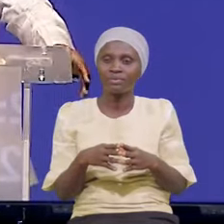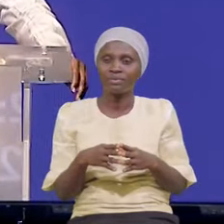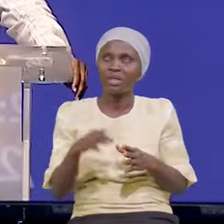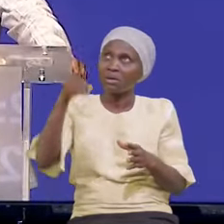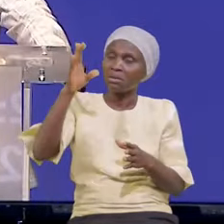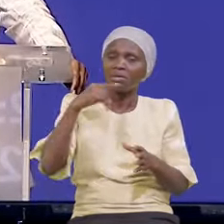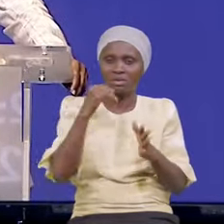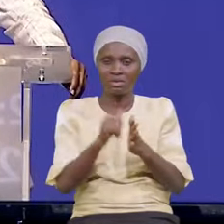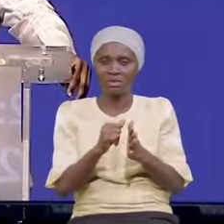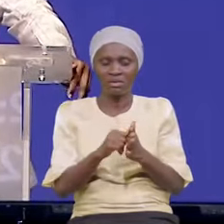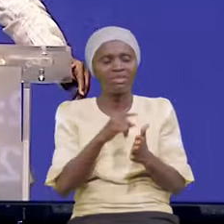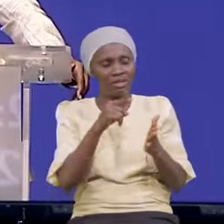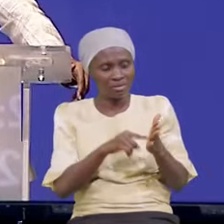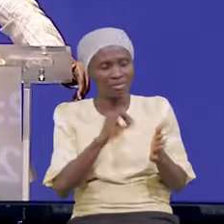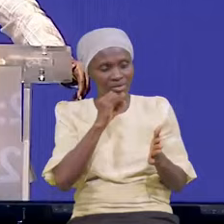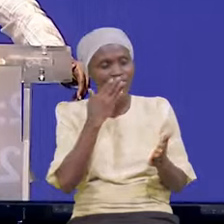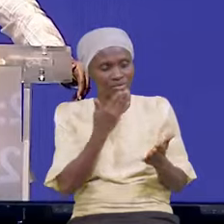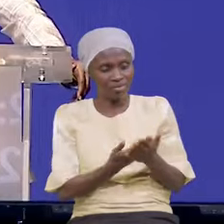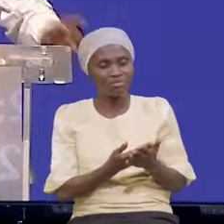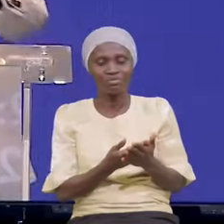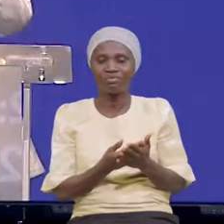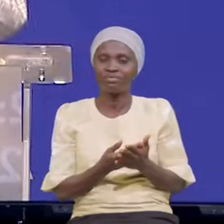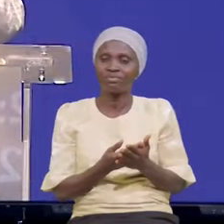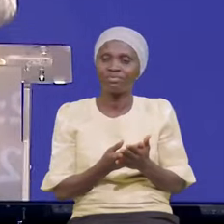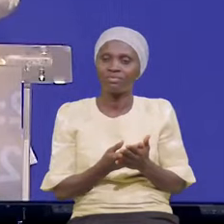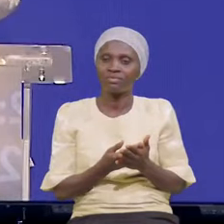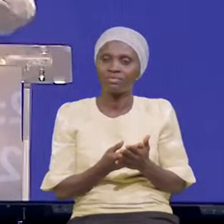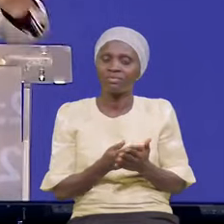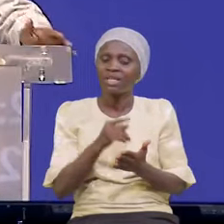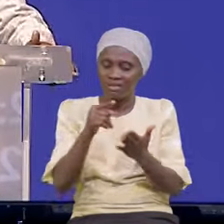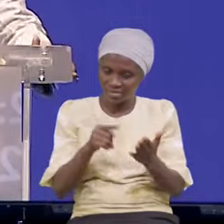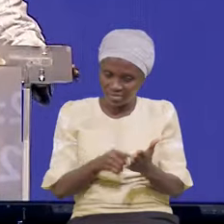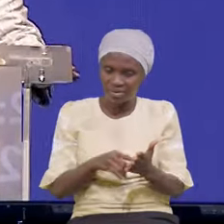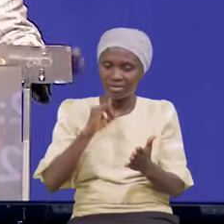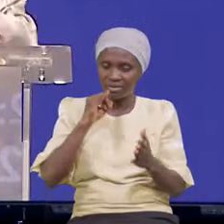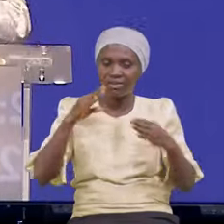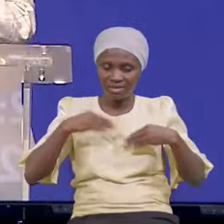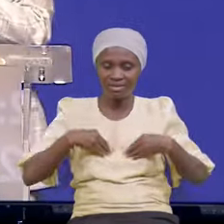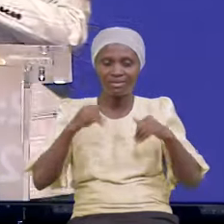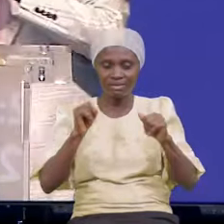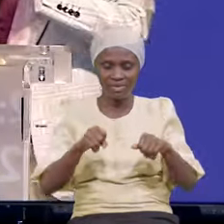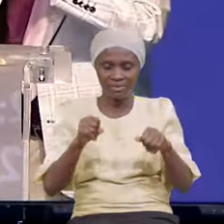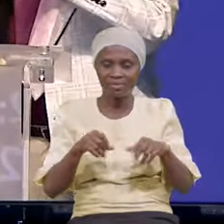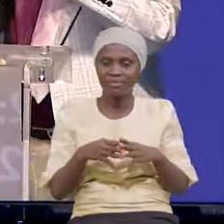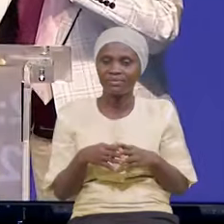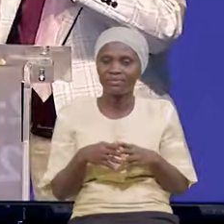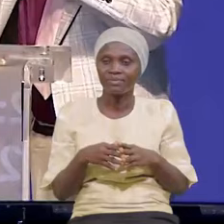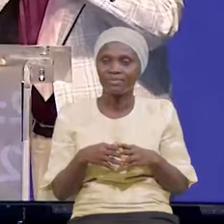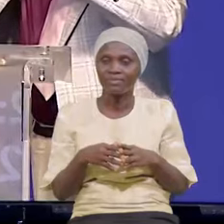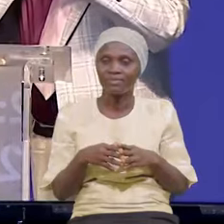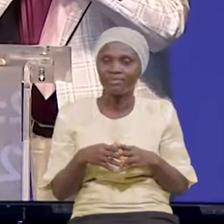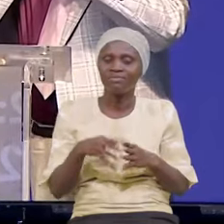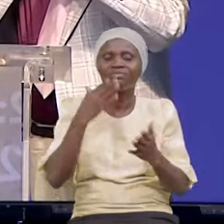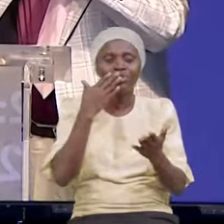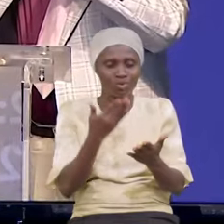says, this is good, దేవుడు అంటున్నాడు ఇది మంచిది, this is acceptable, ఇది అంగీకారయోగ్యమైనది, good